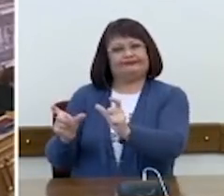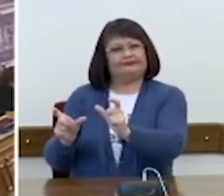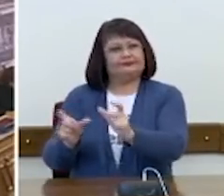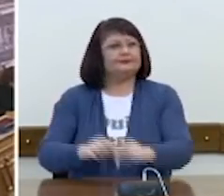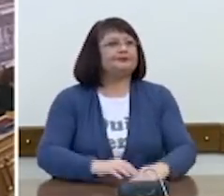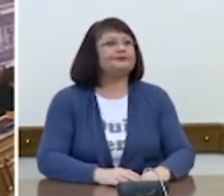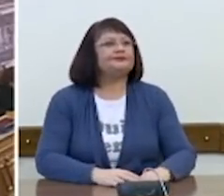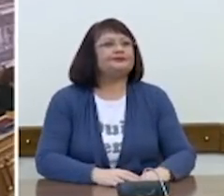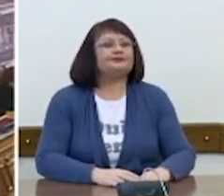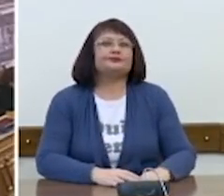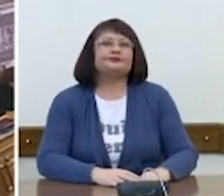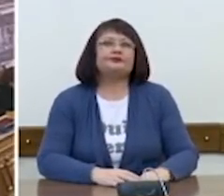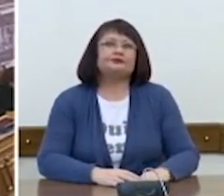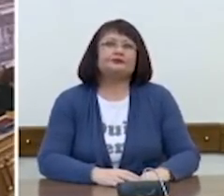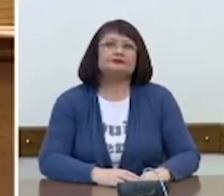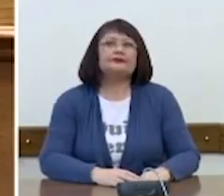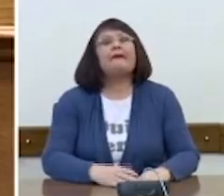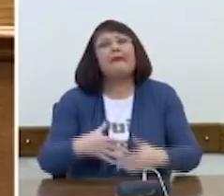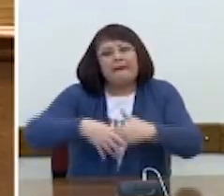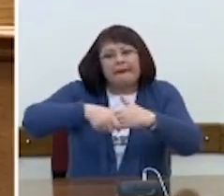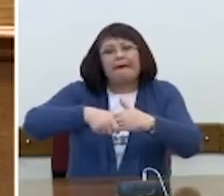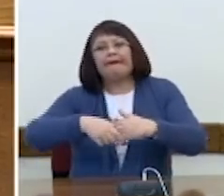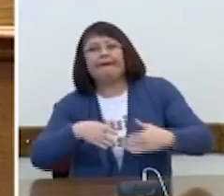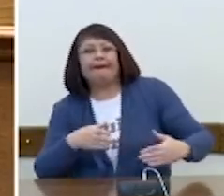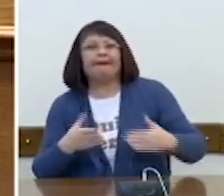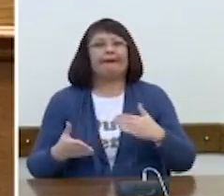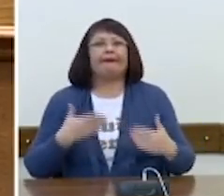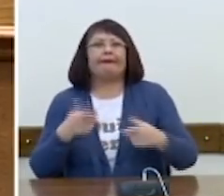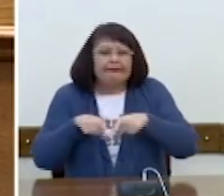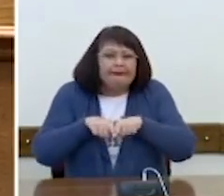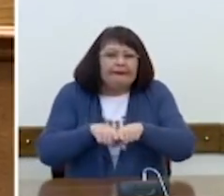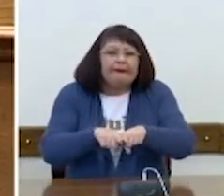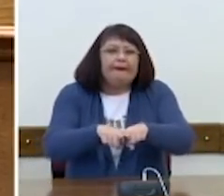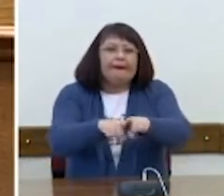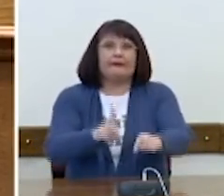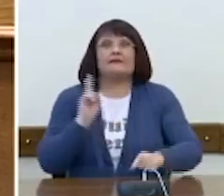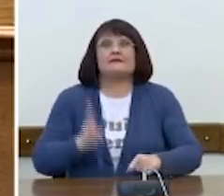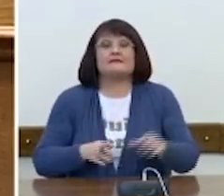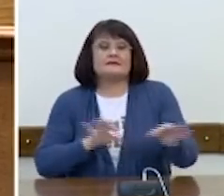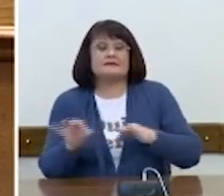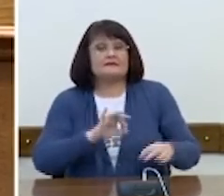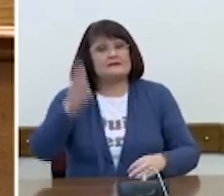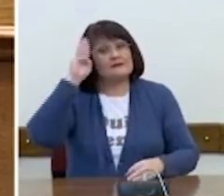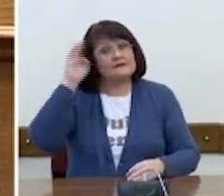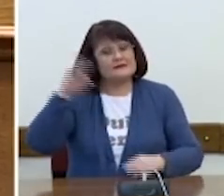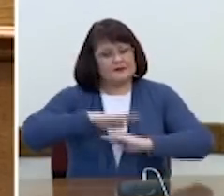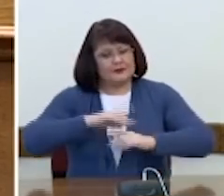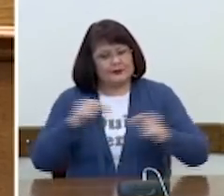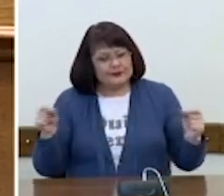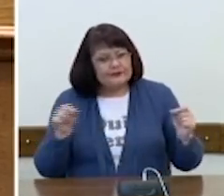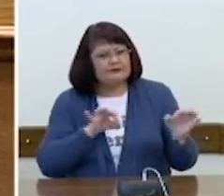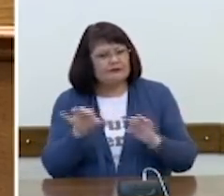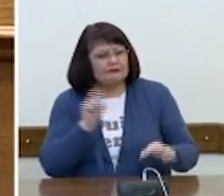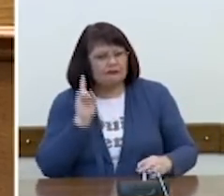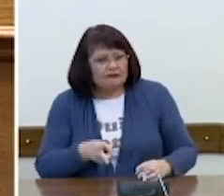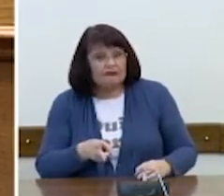Ότι πηγαίνει χέρι-χέρι με τους πολύ επικίνδυνους σχεδιασμούς των Ηνωμένων Πολιτειών και του ΝΑΤΟ, με το νέο δόγμα